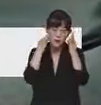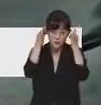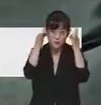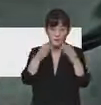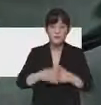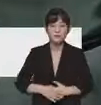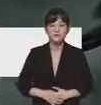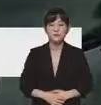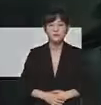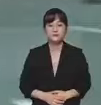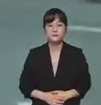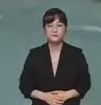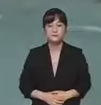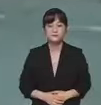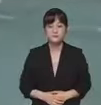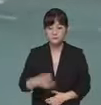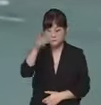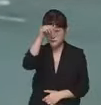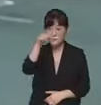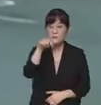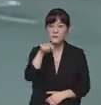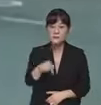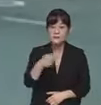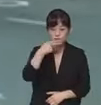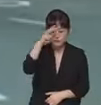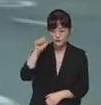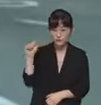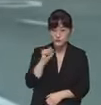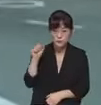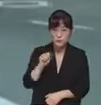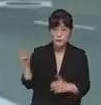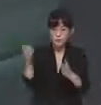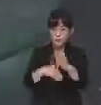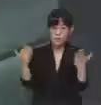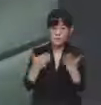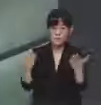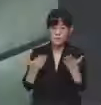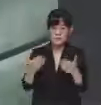그런 사건입니다. 경찰은 음주운전과